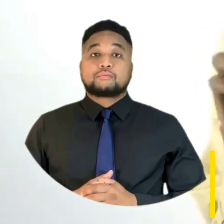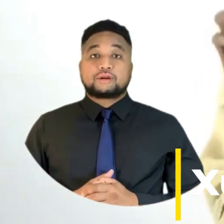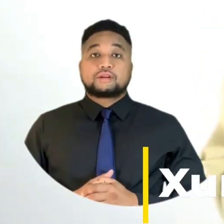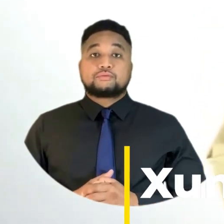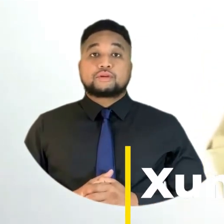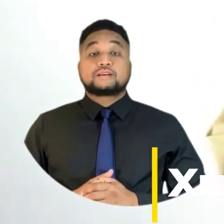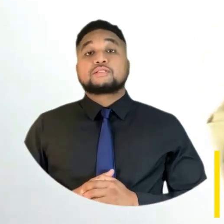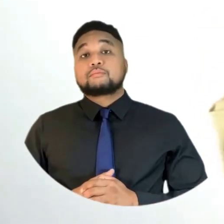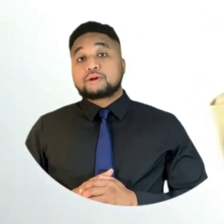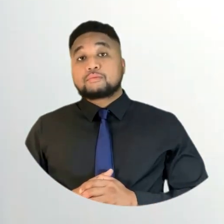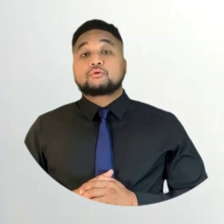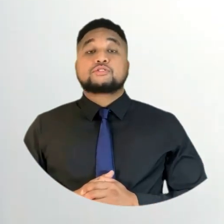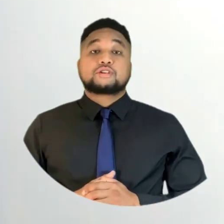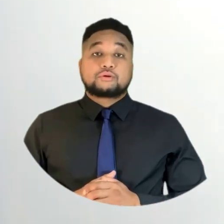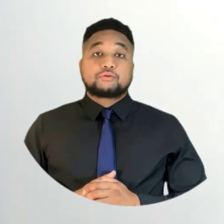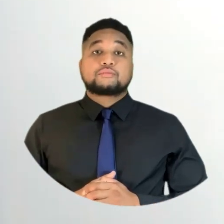barbaarsheene